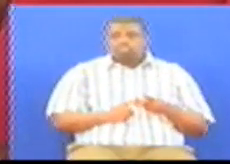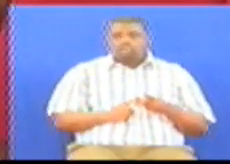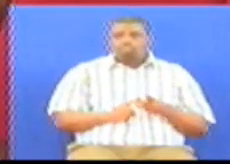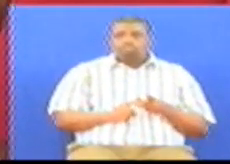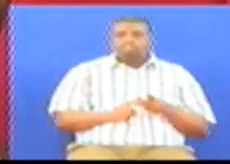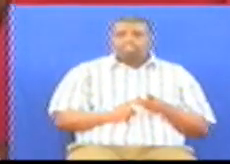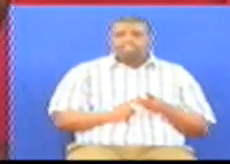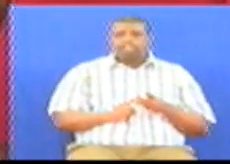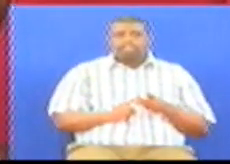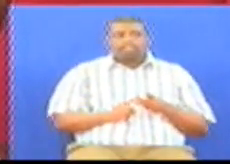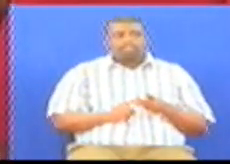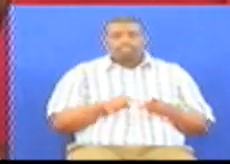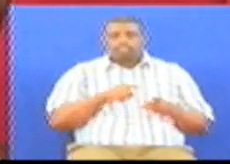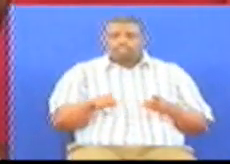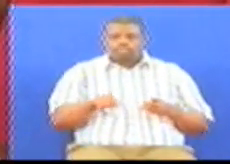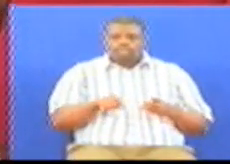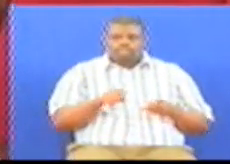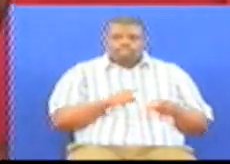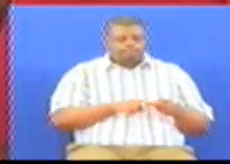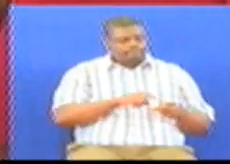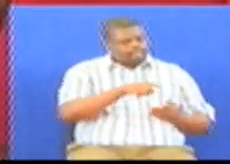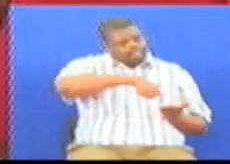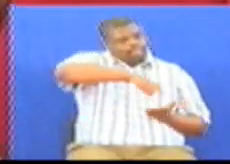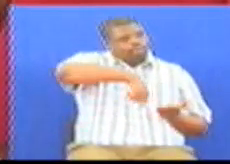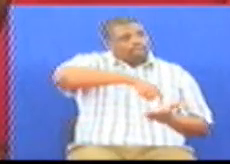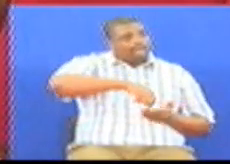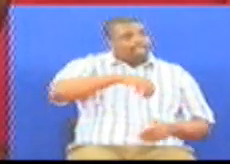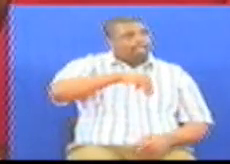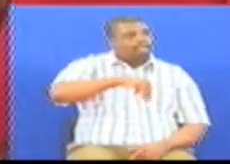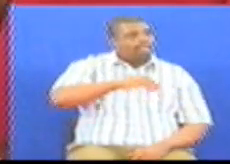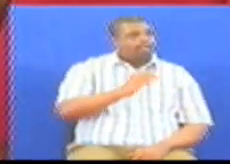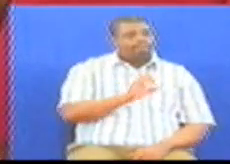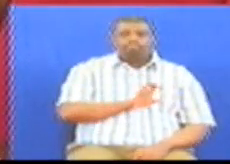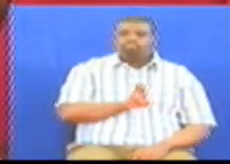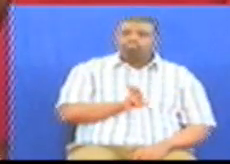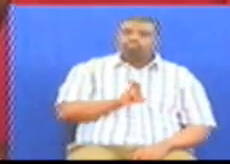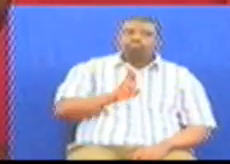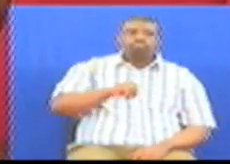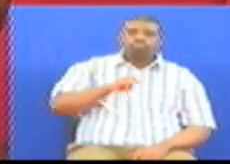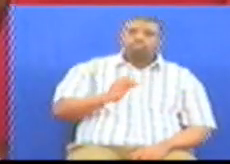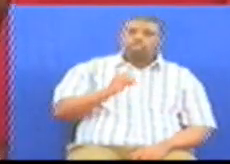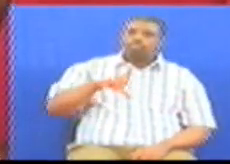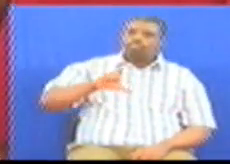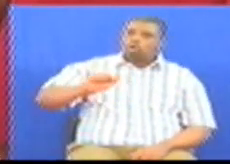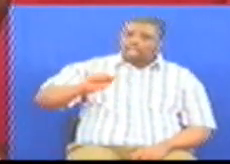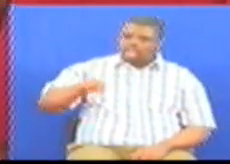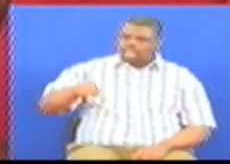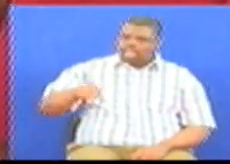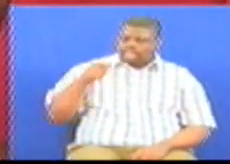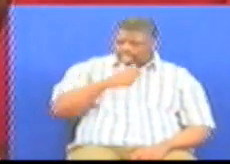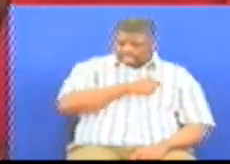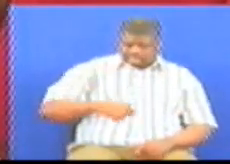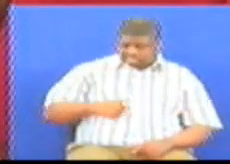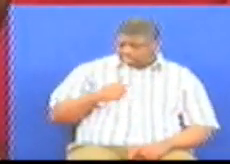mwisho kituo cha Mchomoro ambacho kama unakumbuka Mheshimiwa Rais aliposimama pale mwezi wa 4